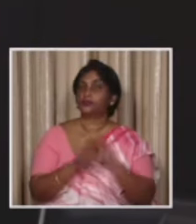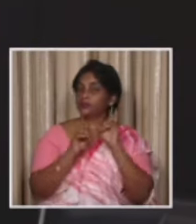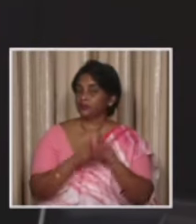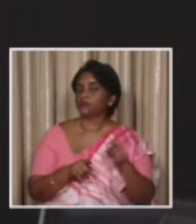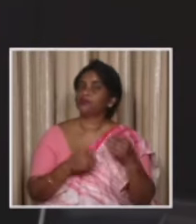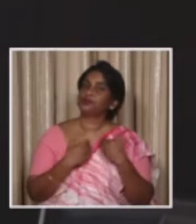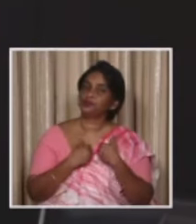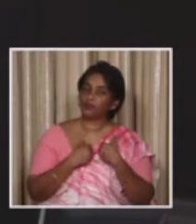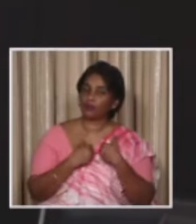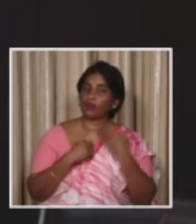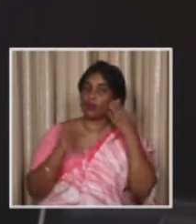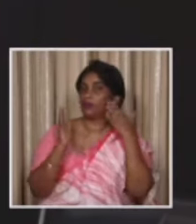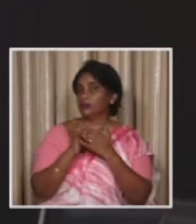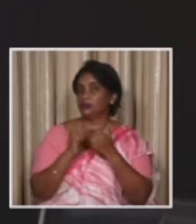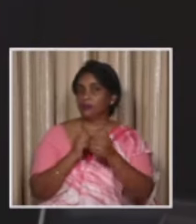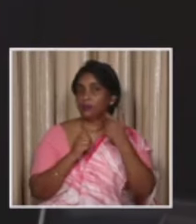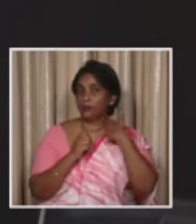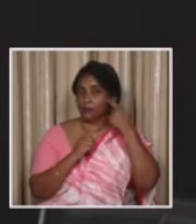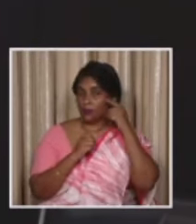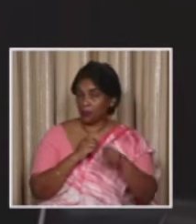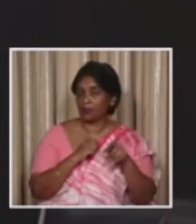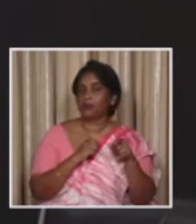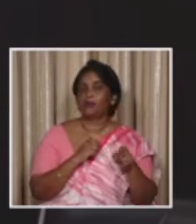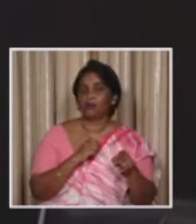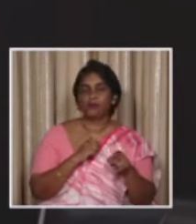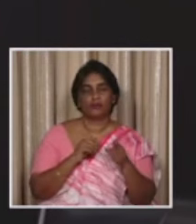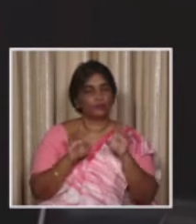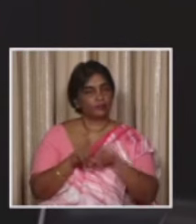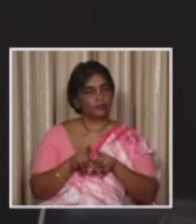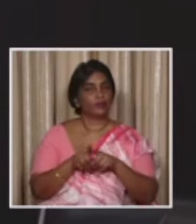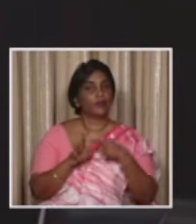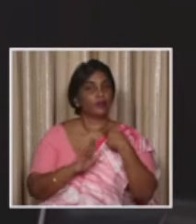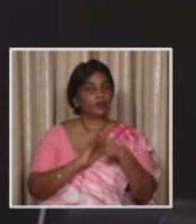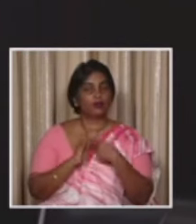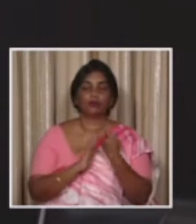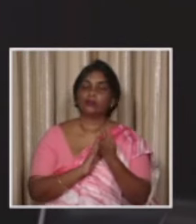අපි මේ තුලින් බලාපොරොත්තු වෙන්නේ උනේ අපේ රටේ